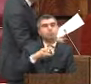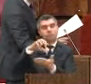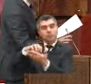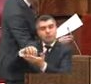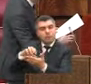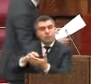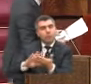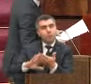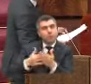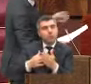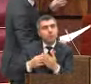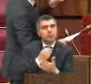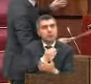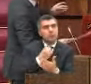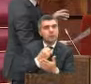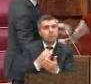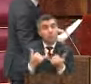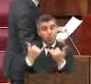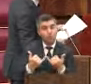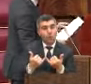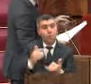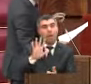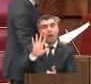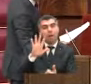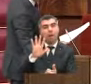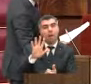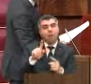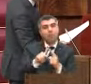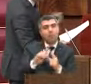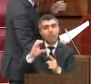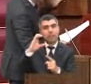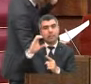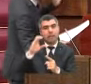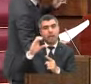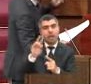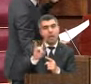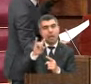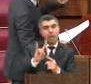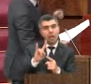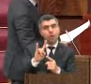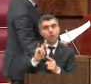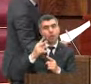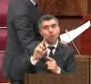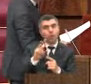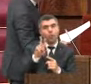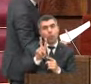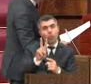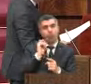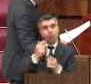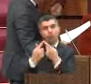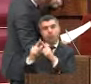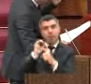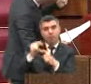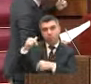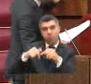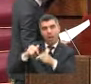والمركبات الاستشفائية، اليوم عندنا 5 ديال لي سي اش يو، مراكز استشفائية جامعية، 3 في الطريق، طنجة 65%